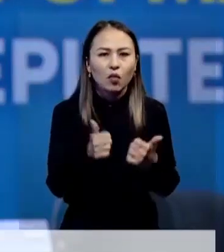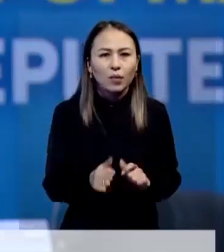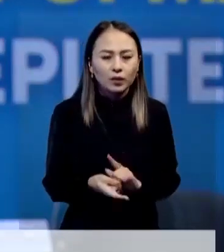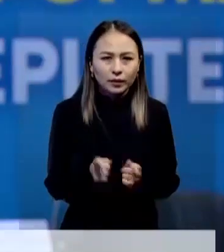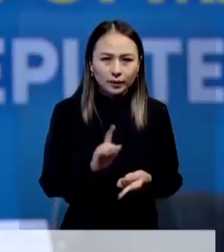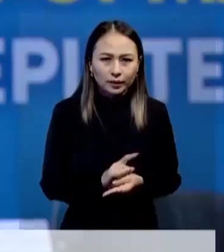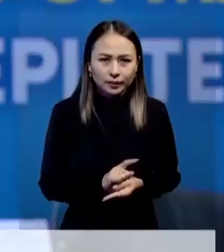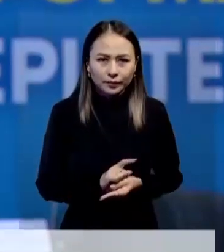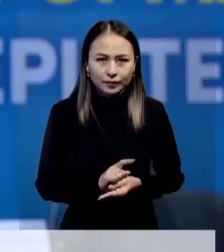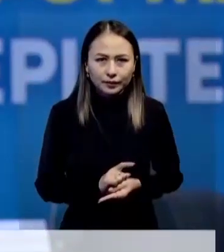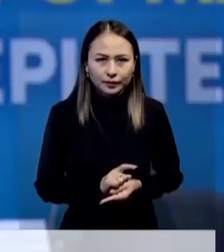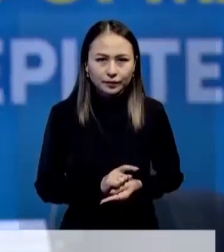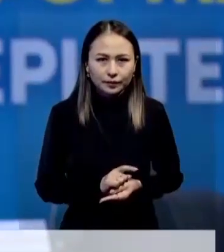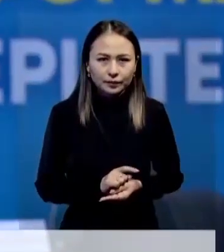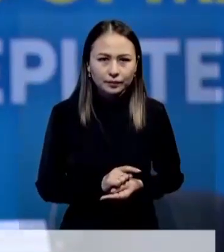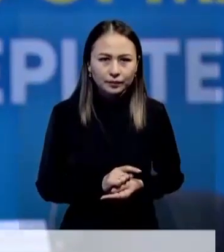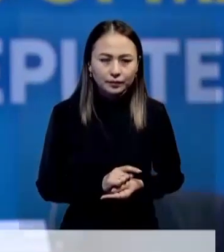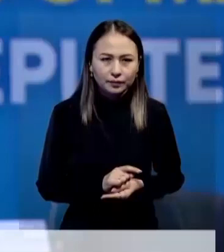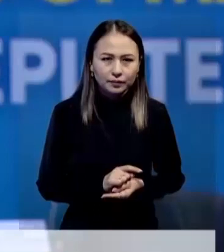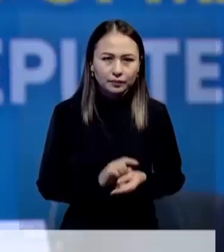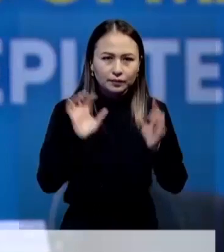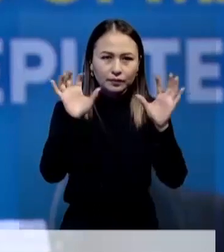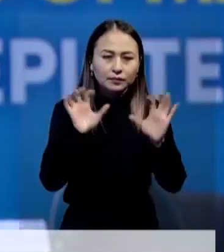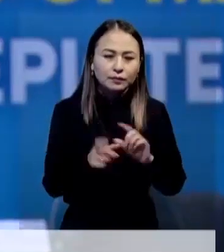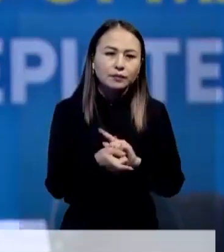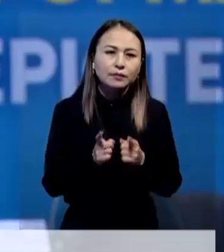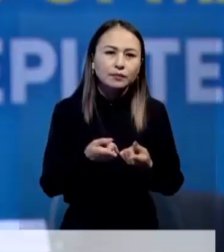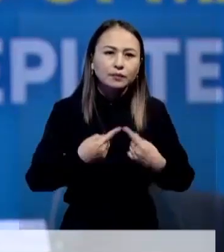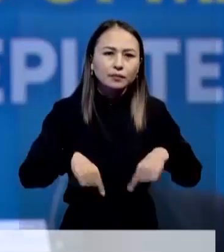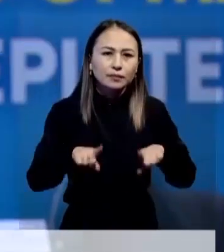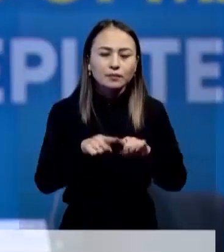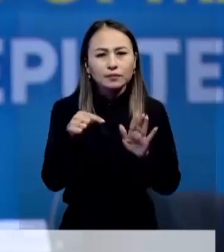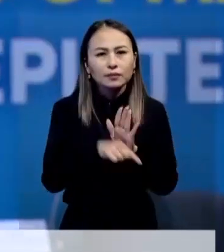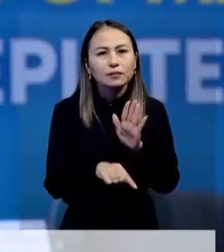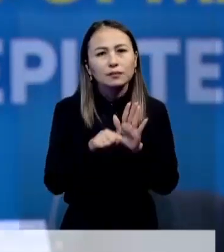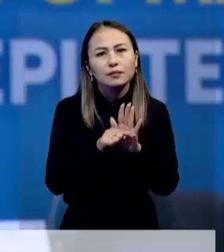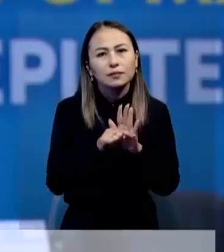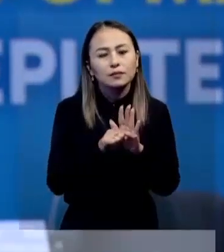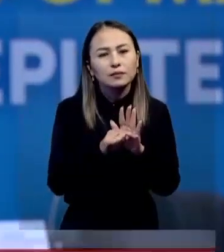иә. Ол формасын өзгертеді, заңдар өзгереді, ал қоғамның ішкі